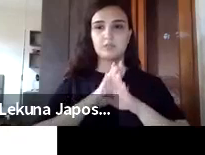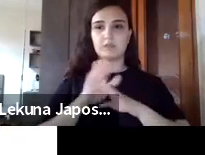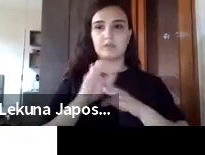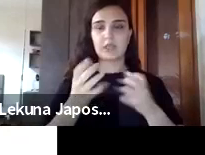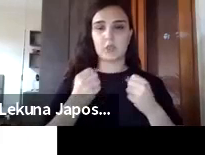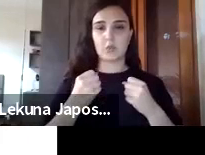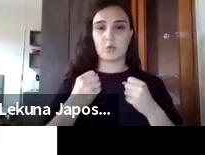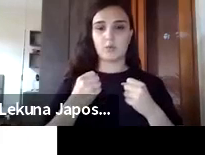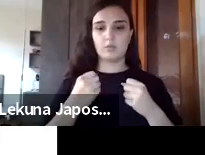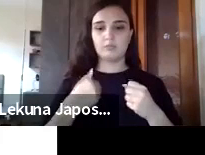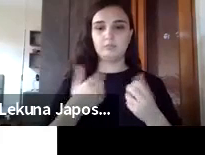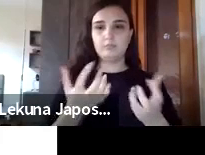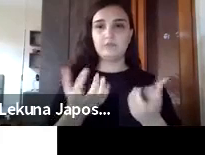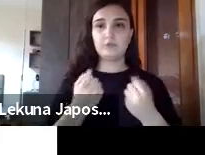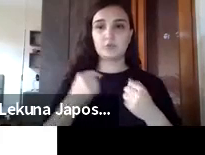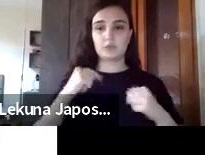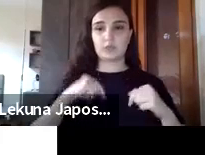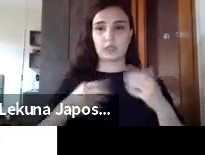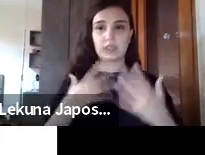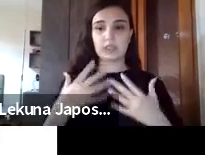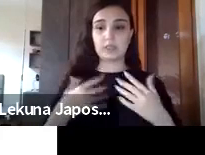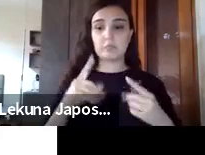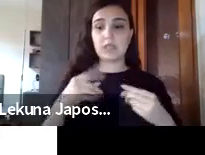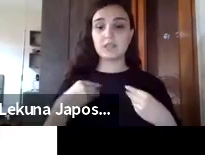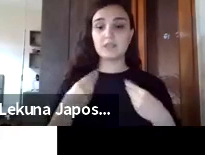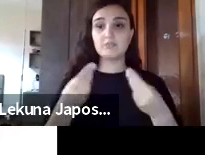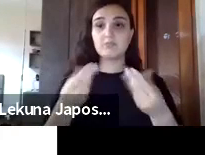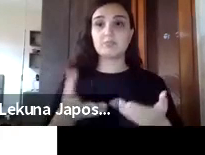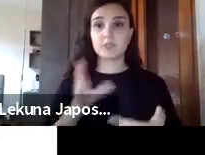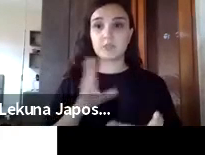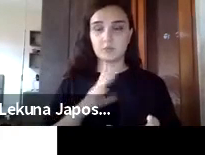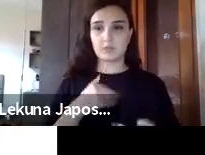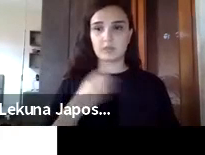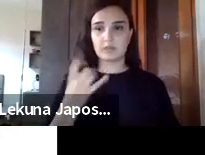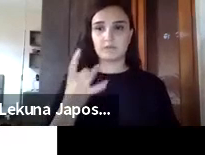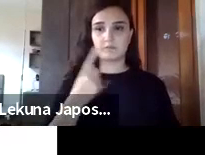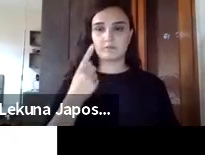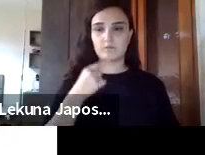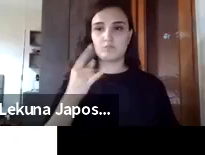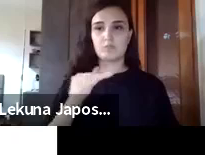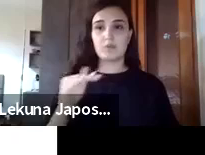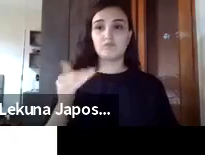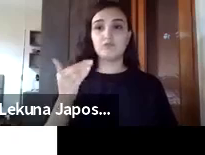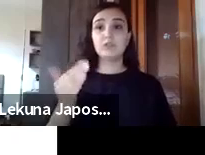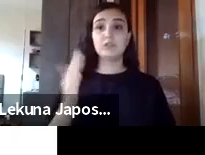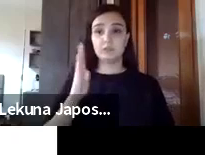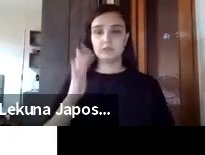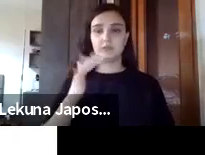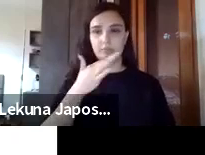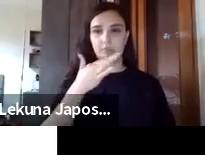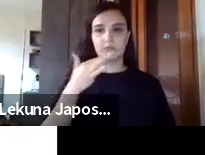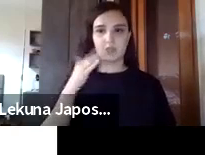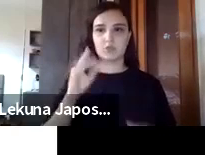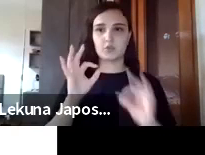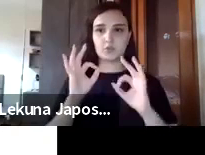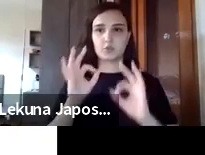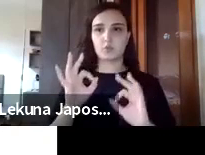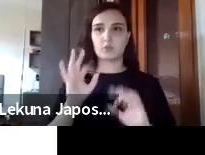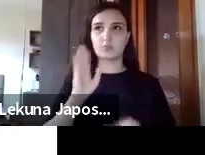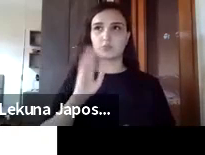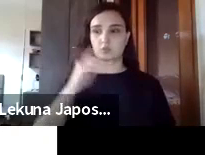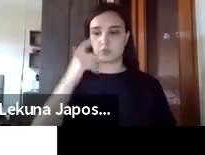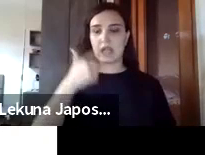ენერგია, დავაბალანსო ის, რაც გავეცი, მე კიდევ ერთხელ ამბობ, ბავშვისთვისაც ბევრად ადეკვატური მშობელი